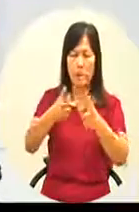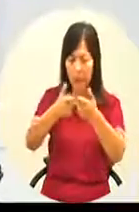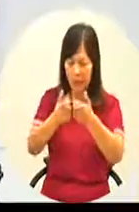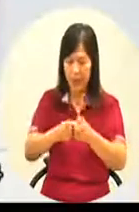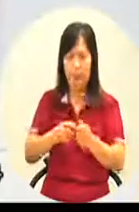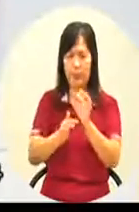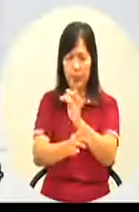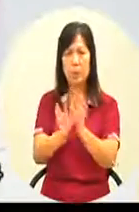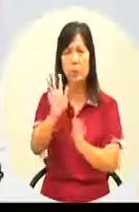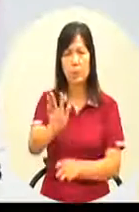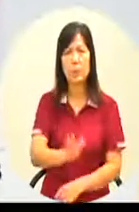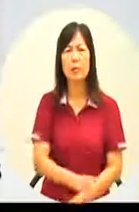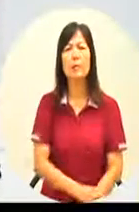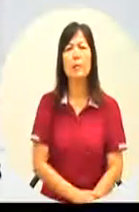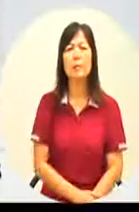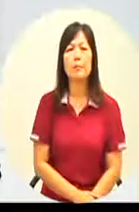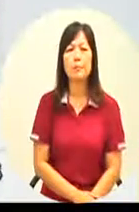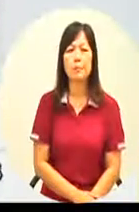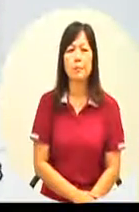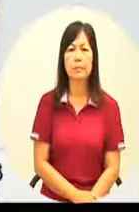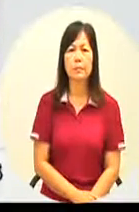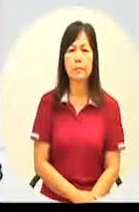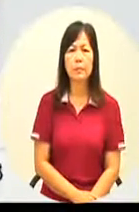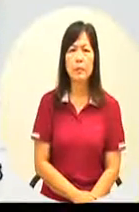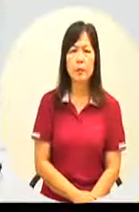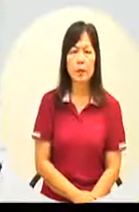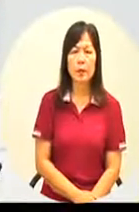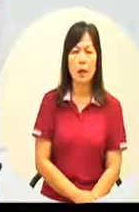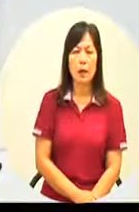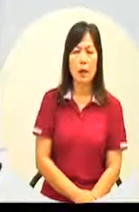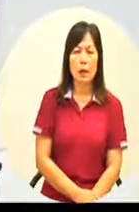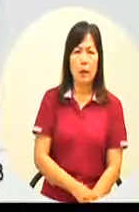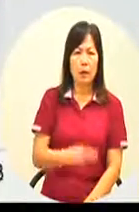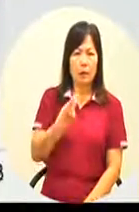再借问一下，本席接到